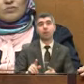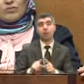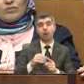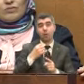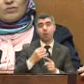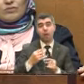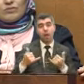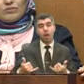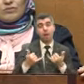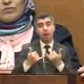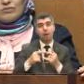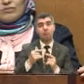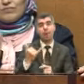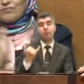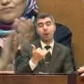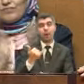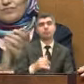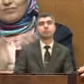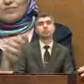القرار التاريخي،